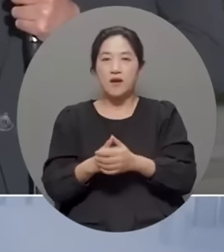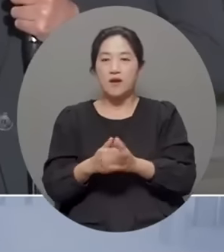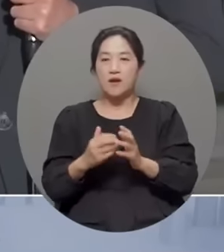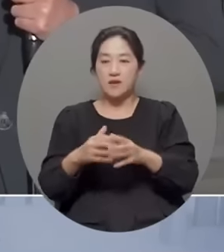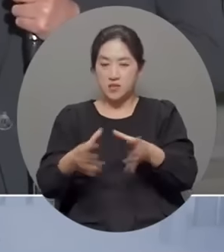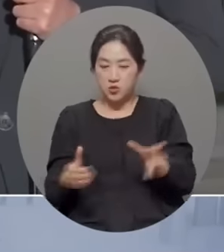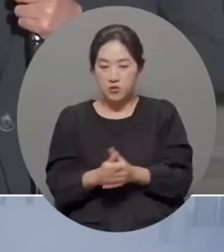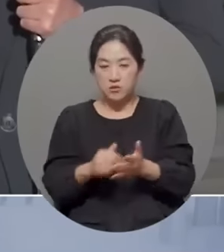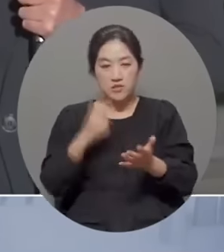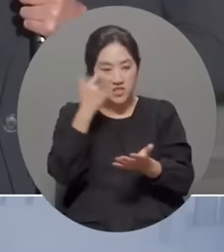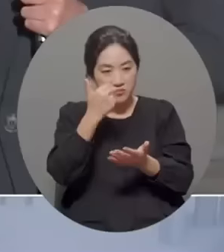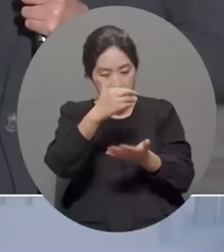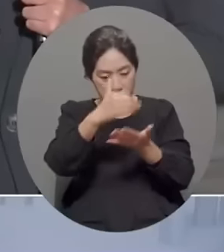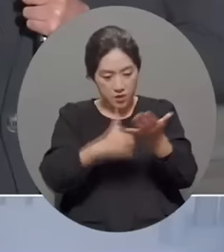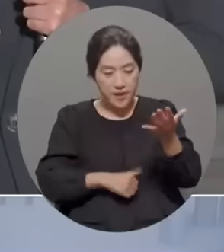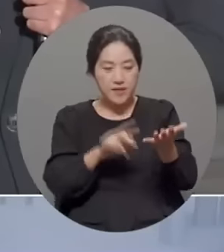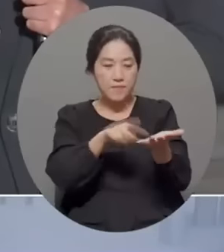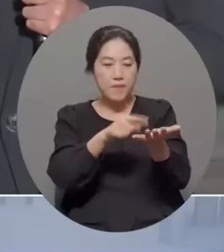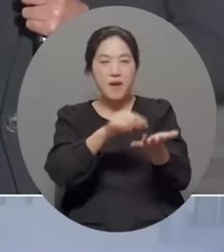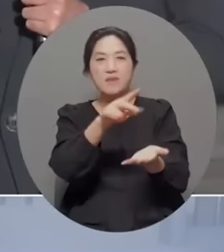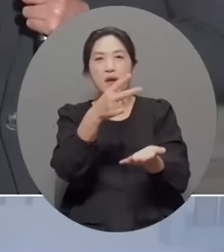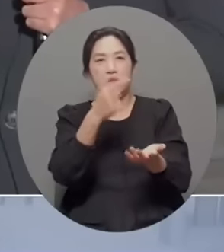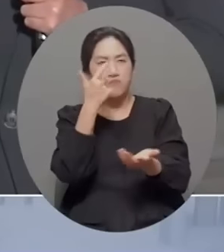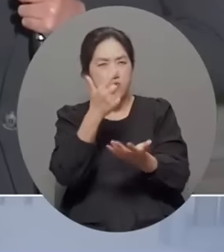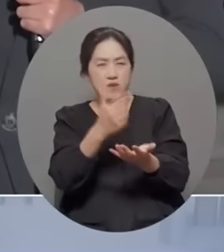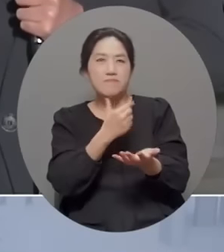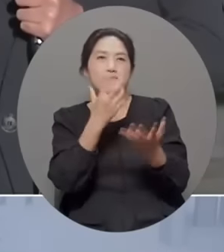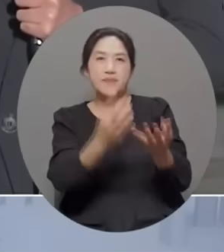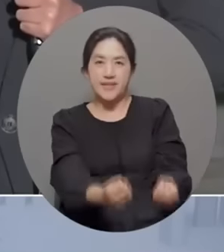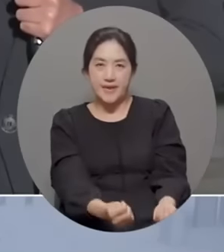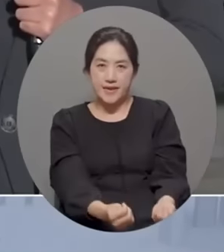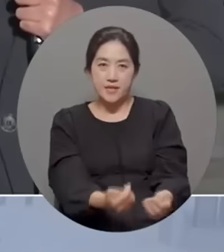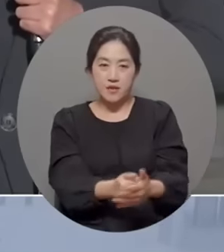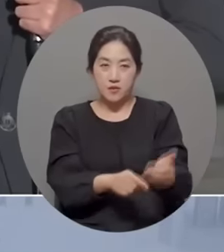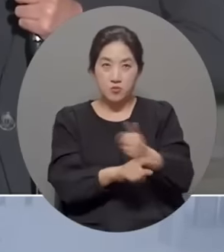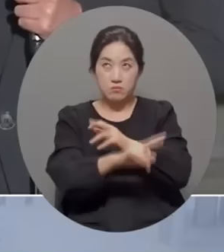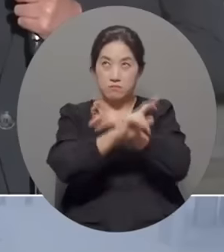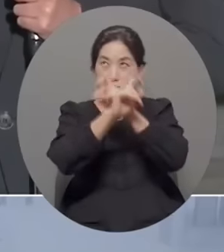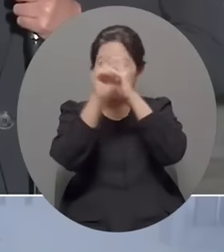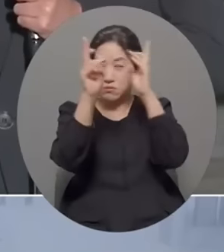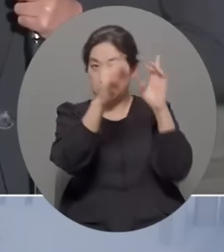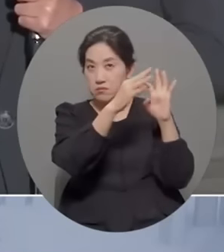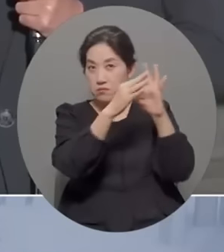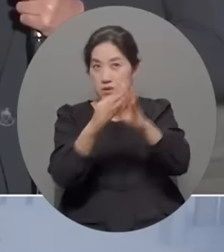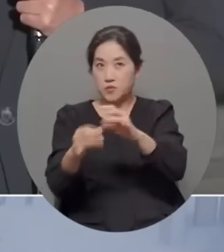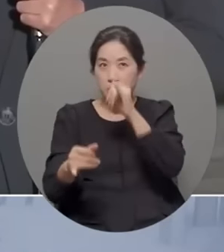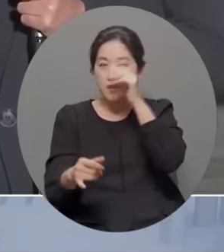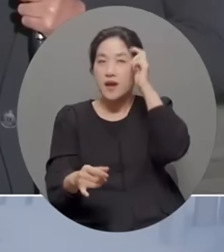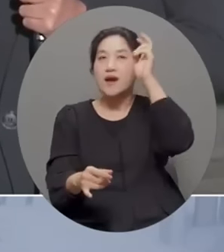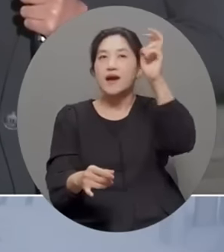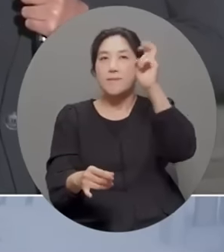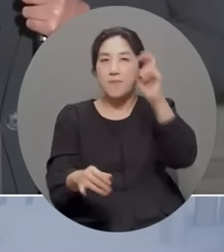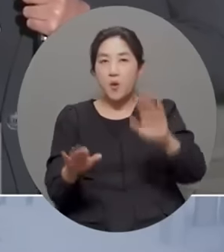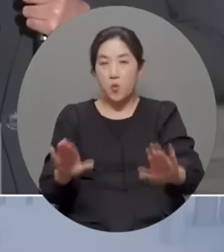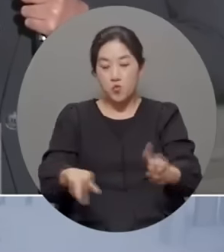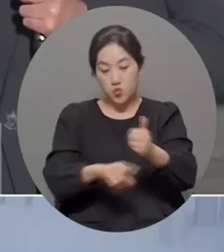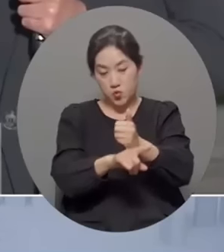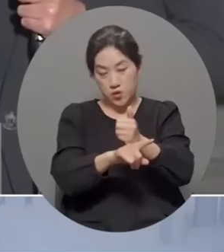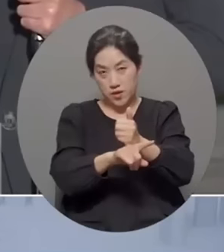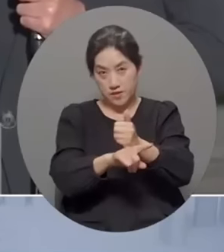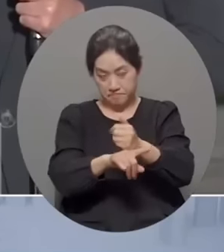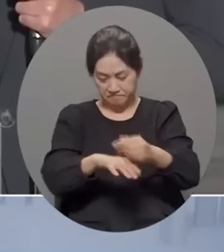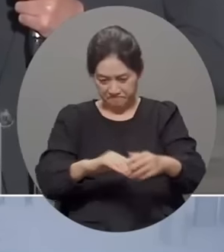가까이 된다면서 물어볼 게 많다고 했습니다. 조사는 자정까지 이어질 걸로 보입니다. 오늘 조사를